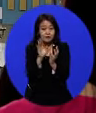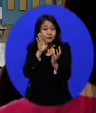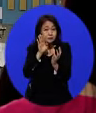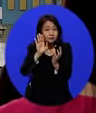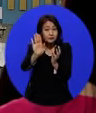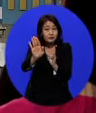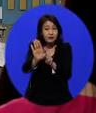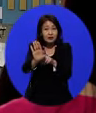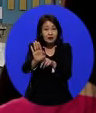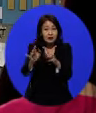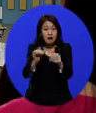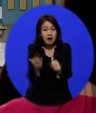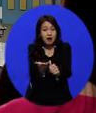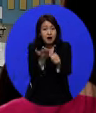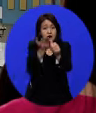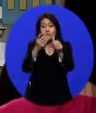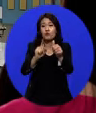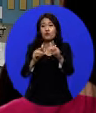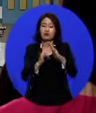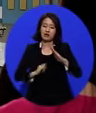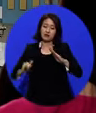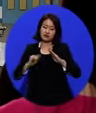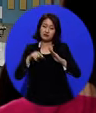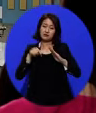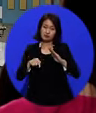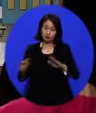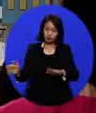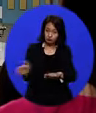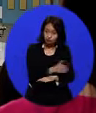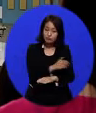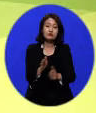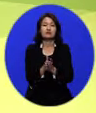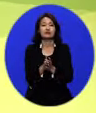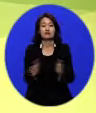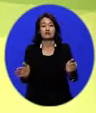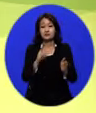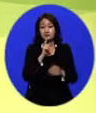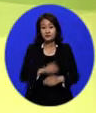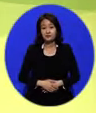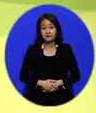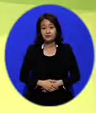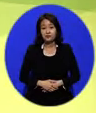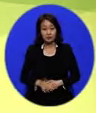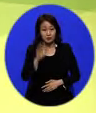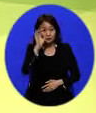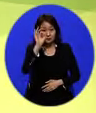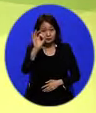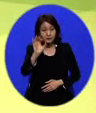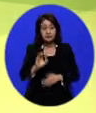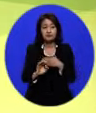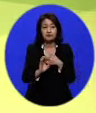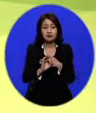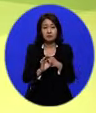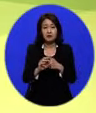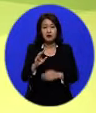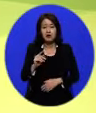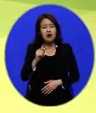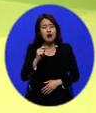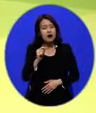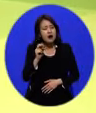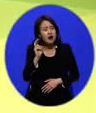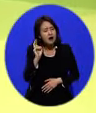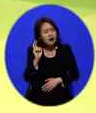미래 인재교육으로 표현하냐면요, 가정에서 그러는 겁니다. 네. 자, 그러면 이제